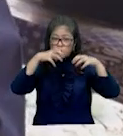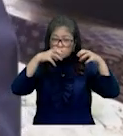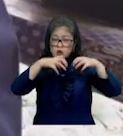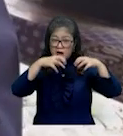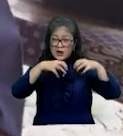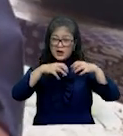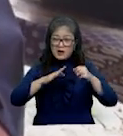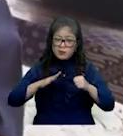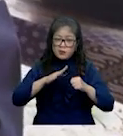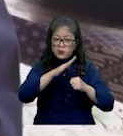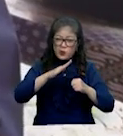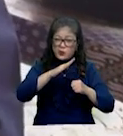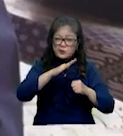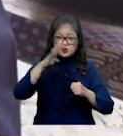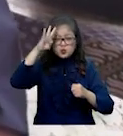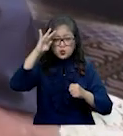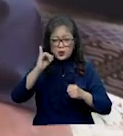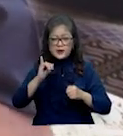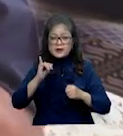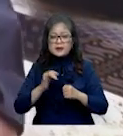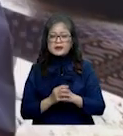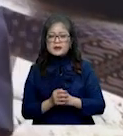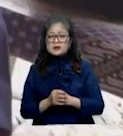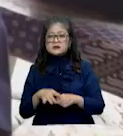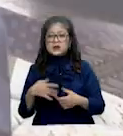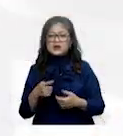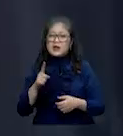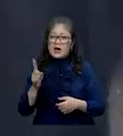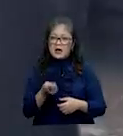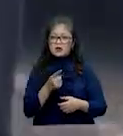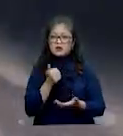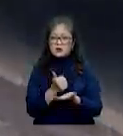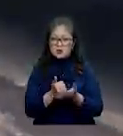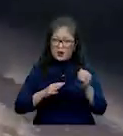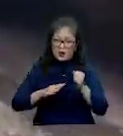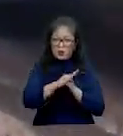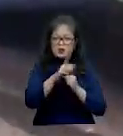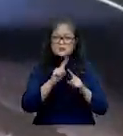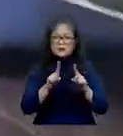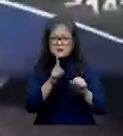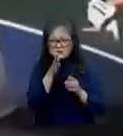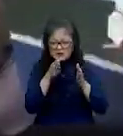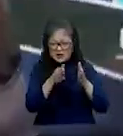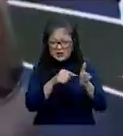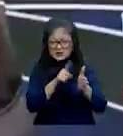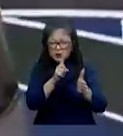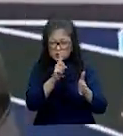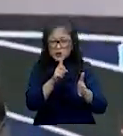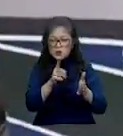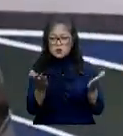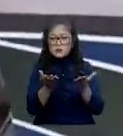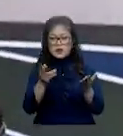naiknya. Jadi biar bagaimanapun tetap dilewati, karena memang itulah satu-satunya. Warga meminta pemerintah segera memperbaiki jalanan yang